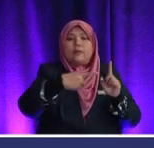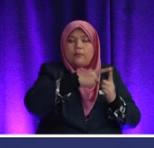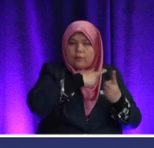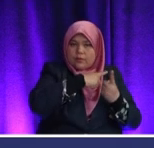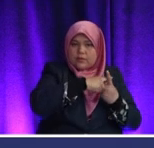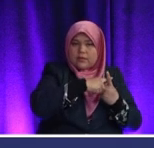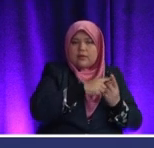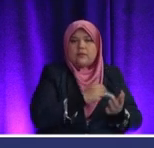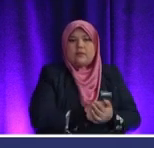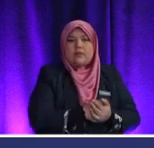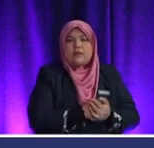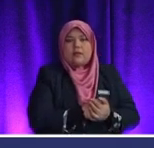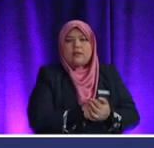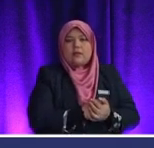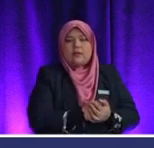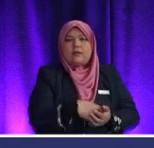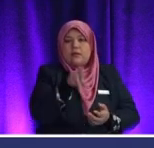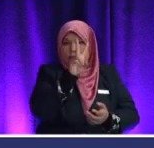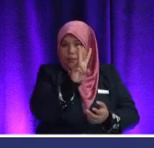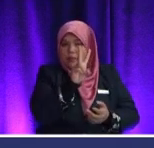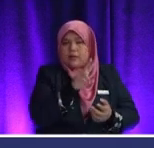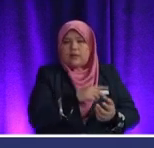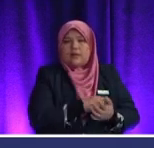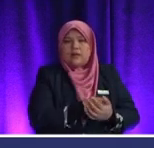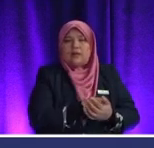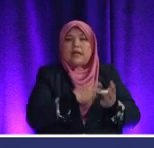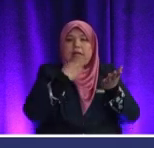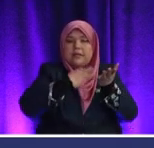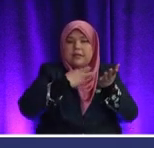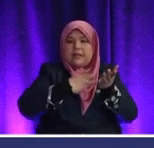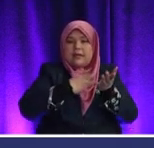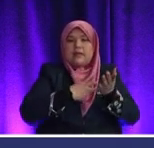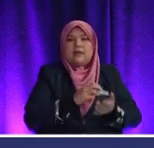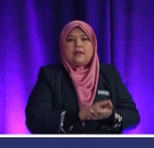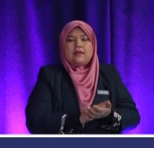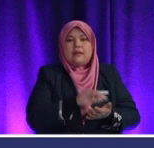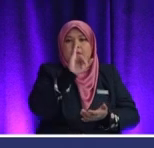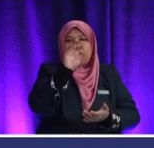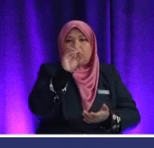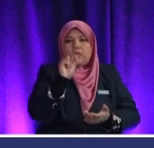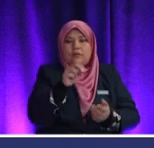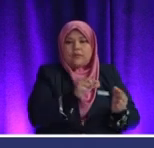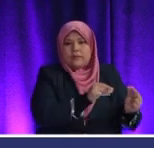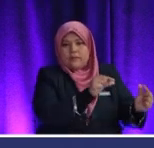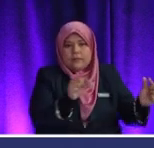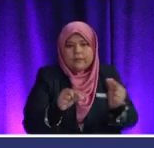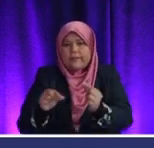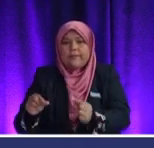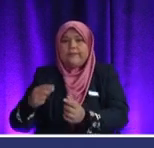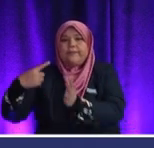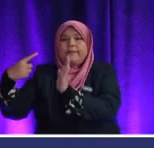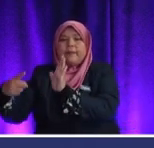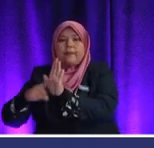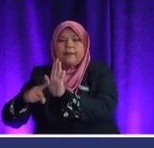positif yang 2 Roman tuh adalah mewakili nilai UN ya Oke jadi dia akan bergerak ke kecot yang bersifat